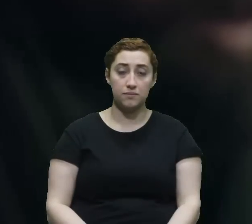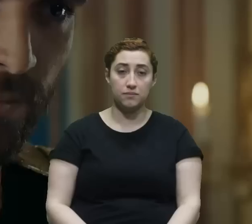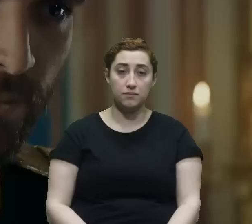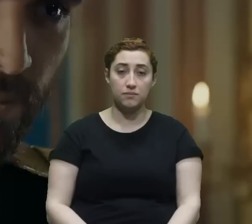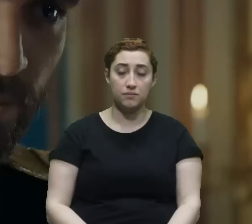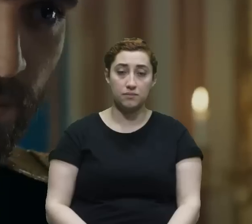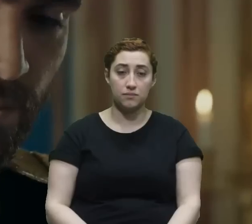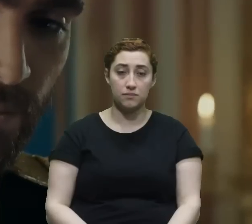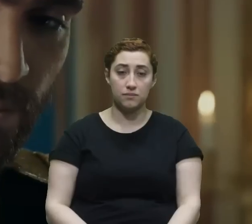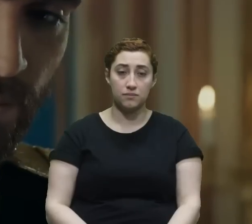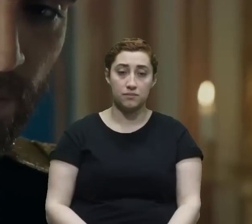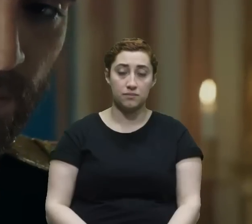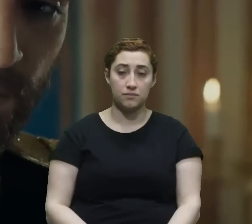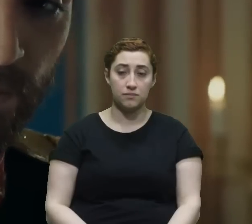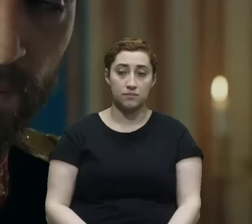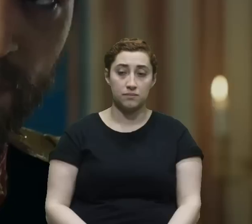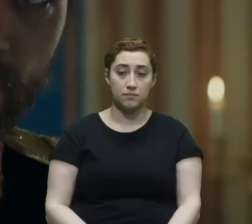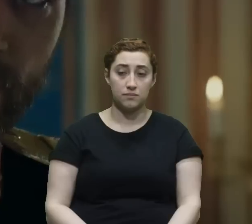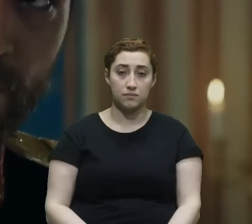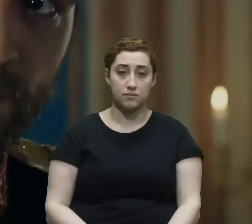Sultan üzgün yüzünü Mustafa'ya çevirdi.